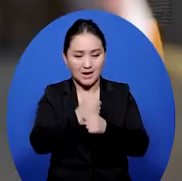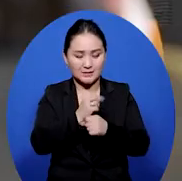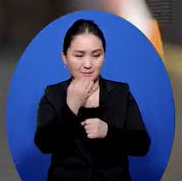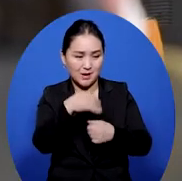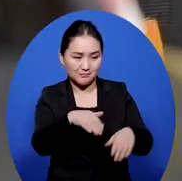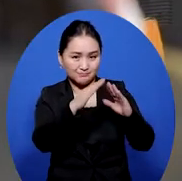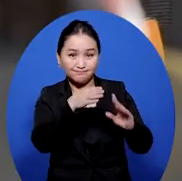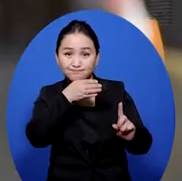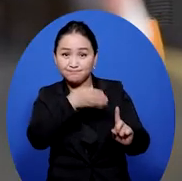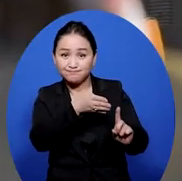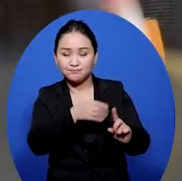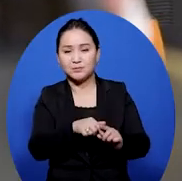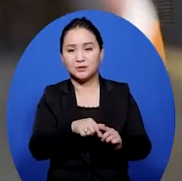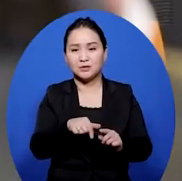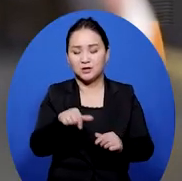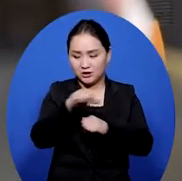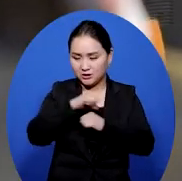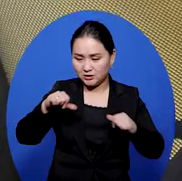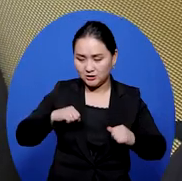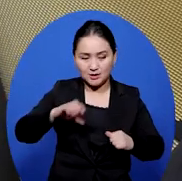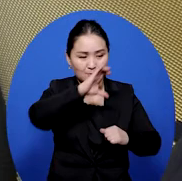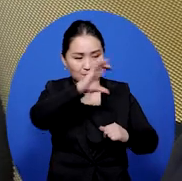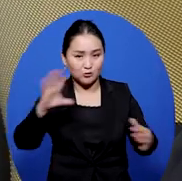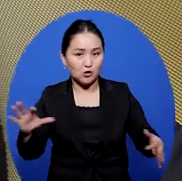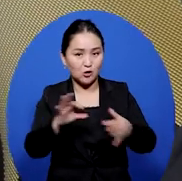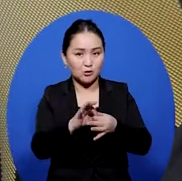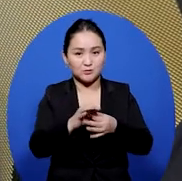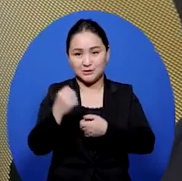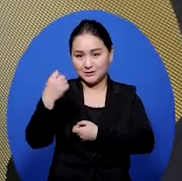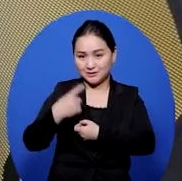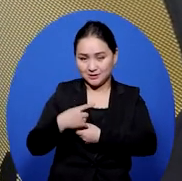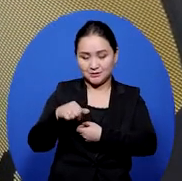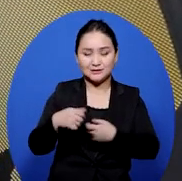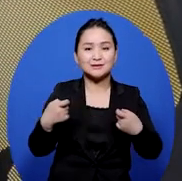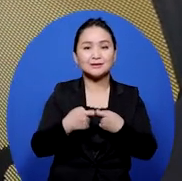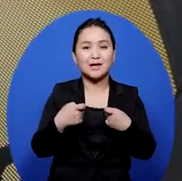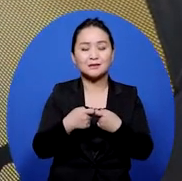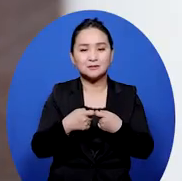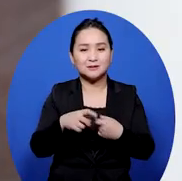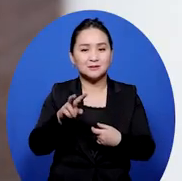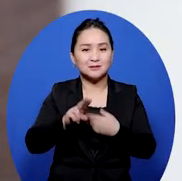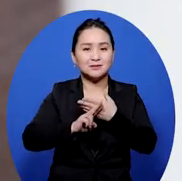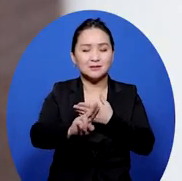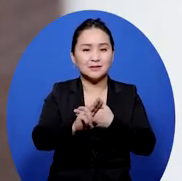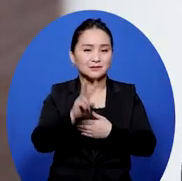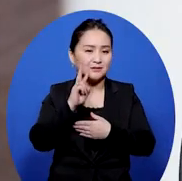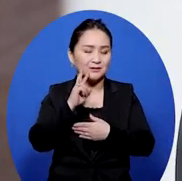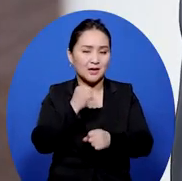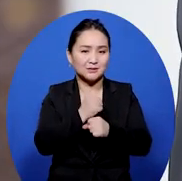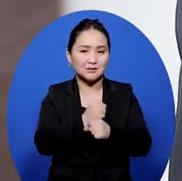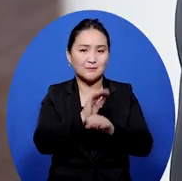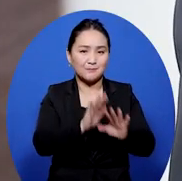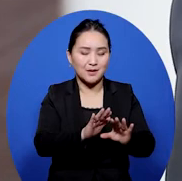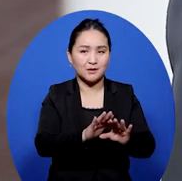аж ахуй нэгж байгаад иргэдийн одоо тэр төр ажлын байр хангасан захиалга тэрэнд нь тулгуурлаад цаашдаа байнгын ажлын байртай болох гэсэн